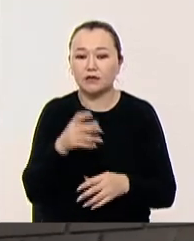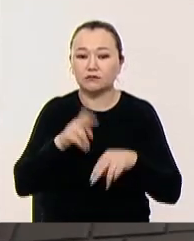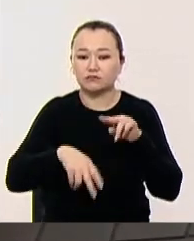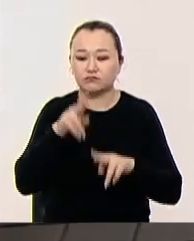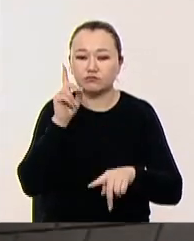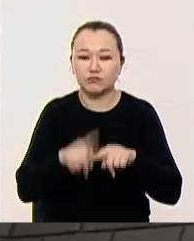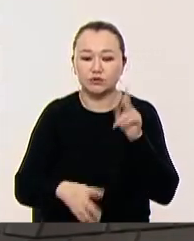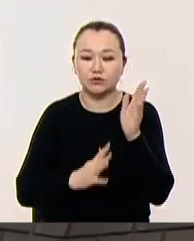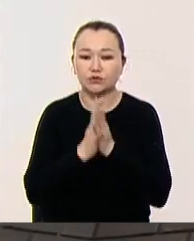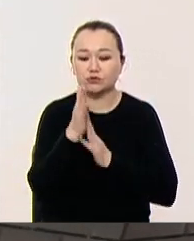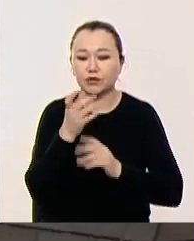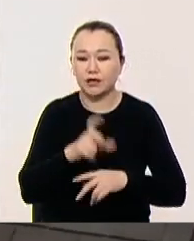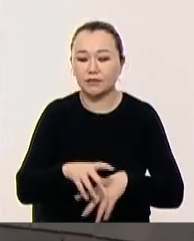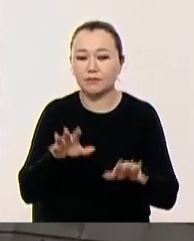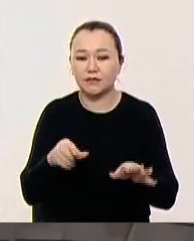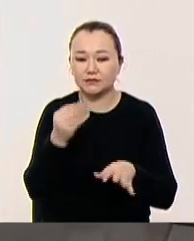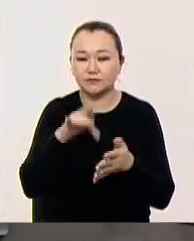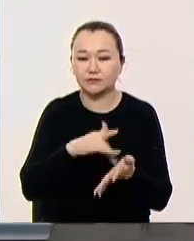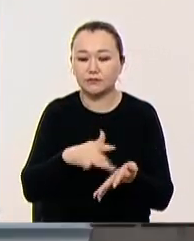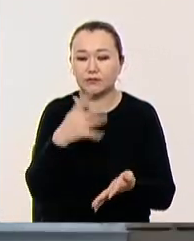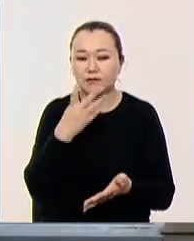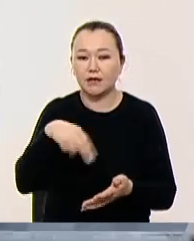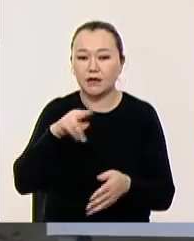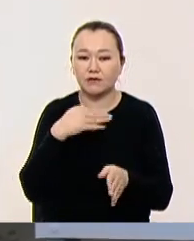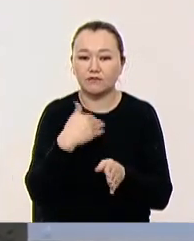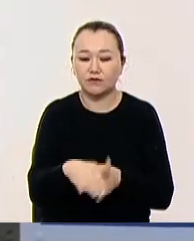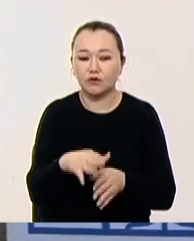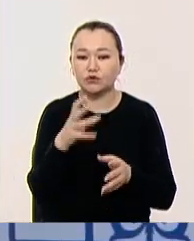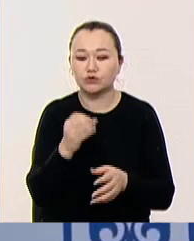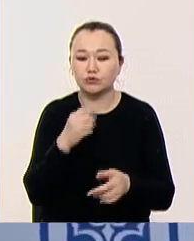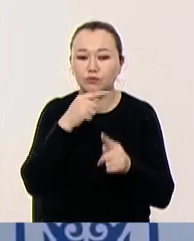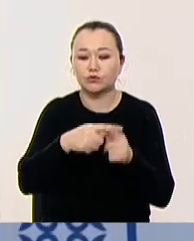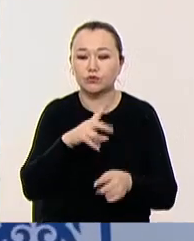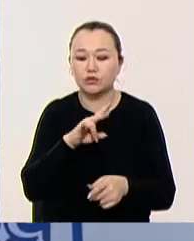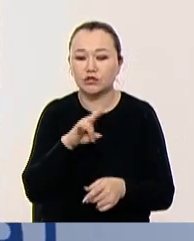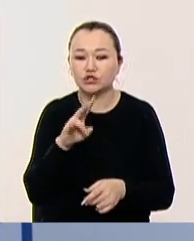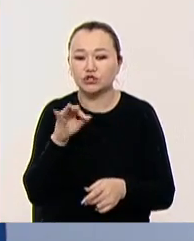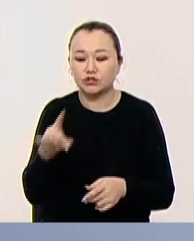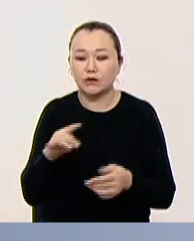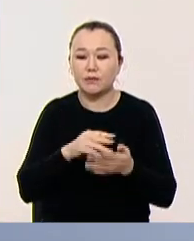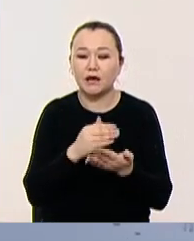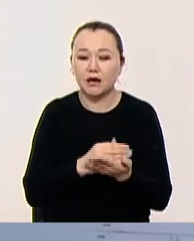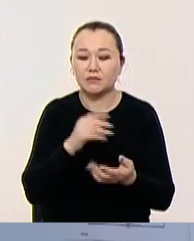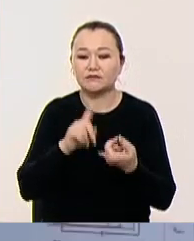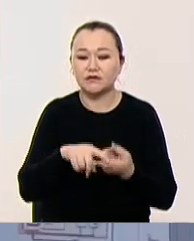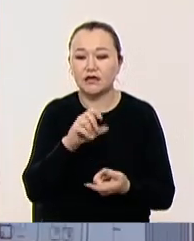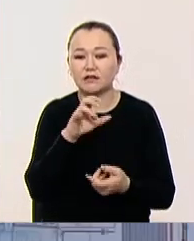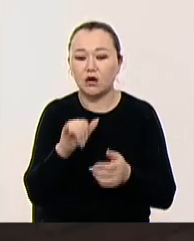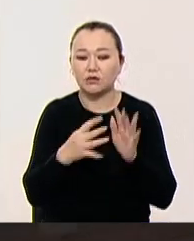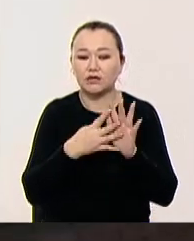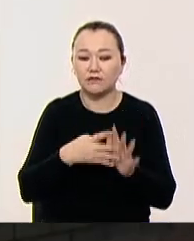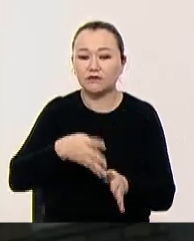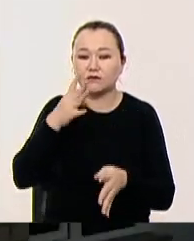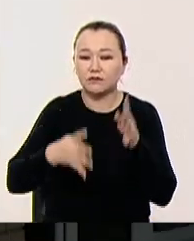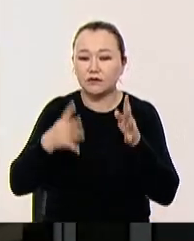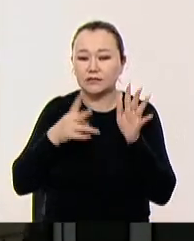жатыр. Биыл бұл мақсатқа жергілікті бюджеттен 5 миллиард теңге бөлінген. Сонымен қатар нұрлы жер мемлекеттік бағдарламасы аясында Атырауда 9 қабатты 7 үйдің